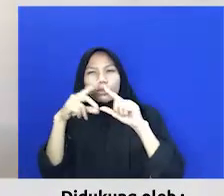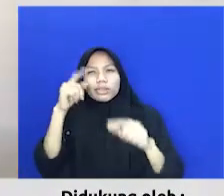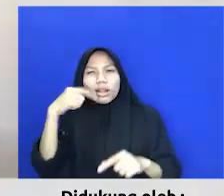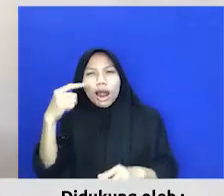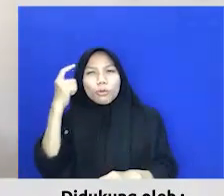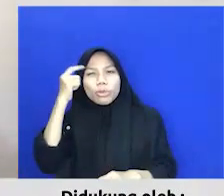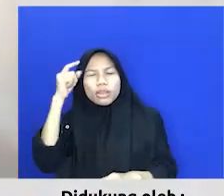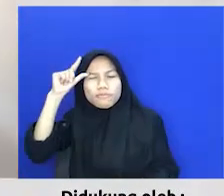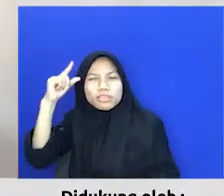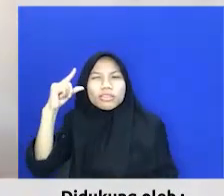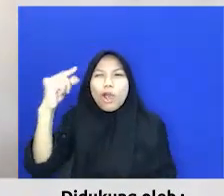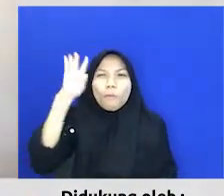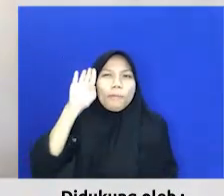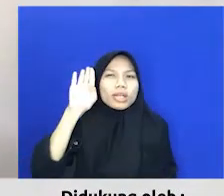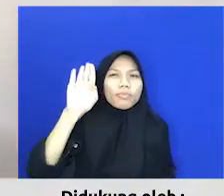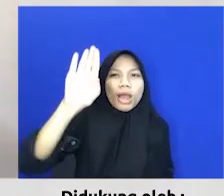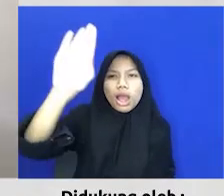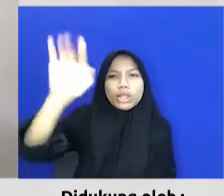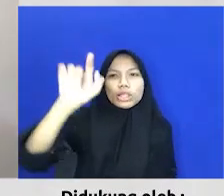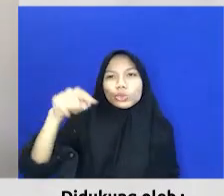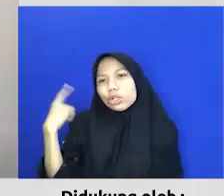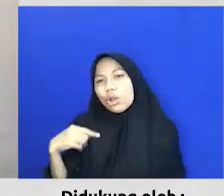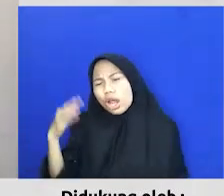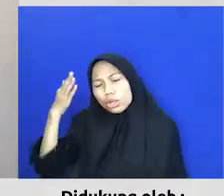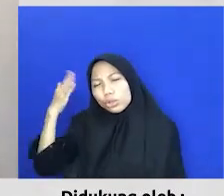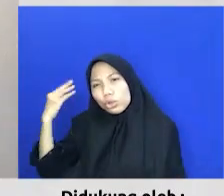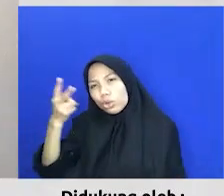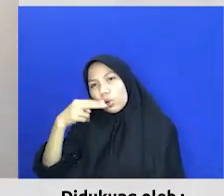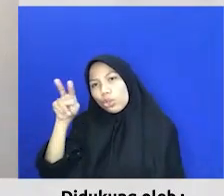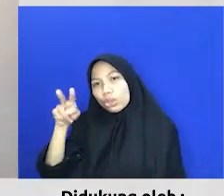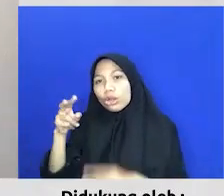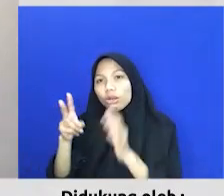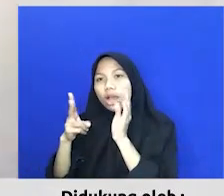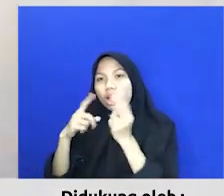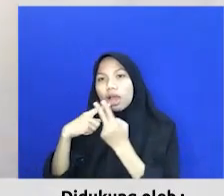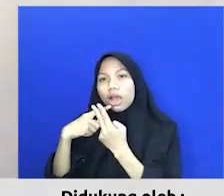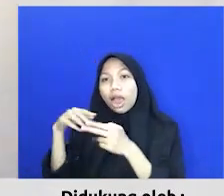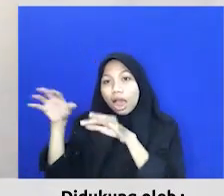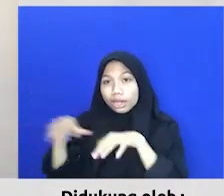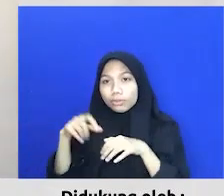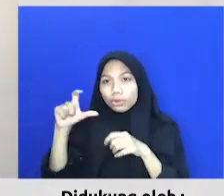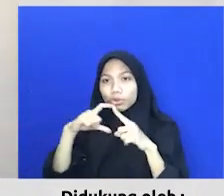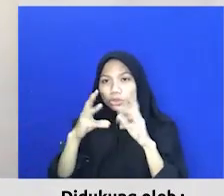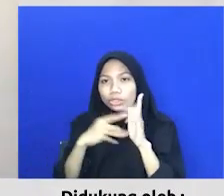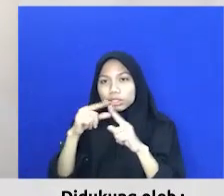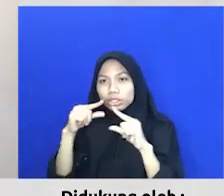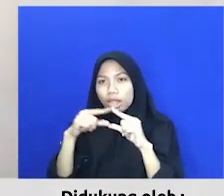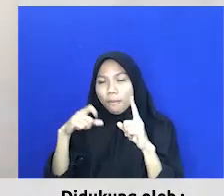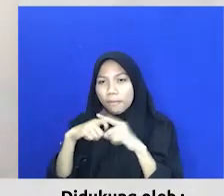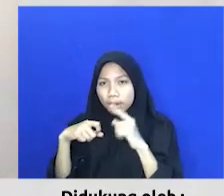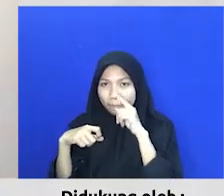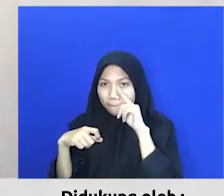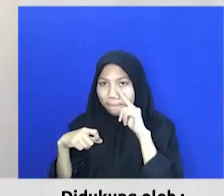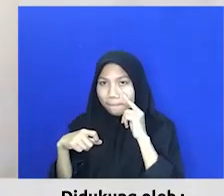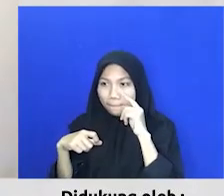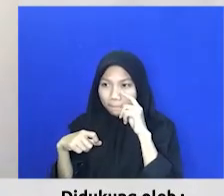dengan orang tua, kok bisa begini ya gitu. Kami kadang-kadang sering bercanda, Pak, gitu ya, kita sering bercanda begini. Kita mulainya